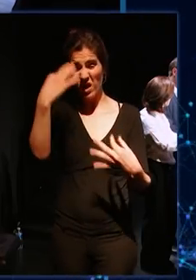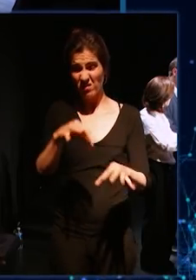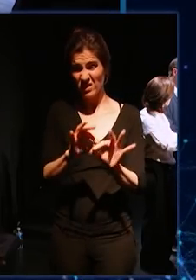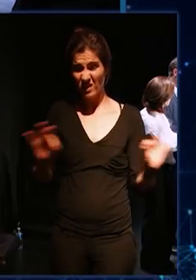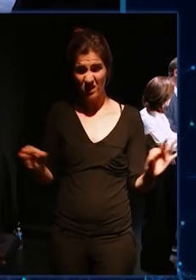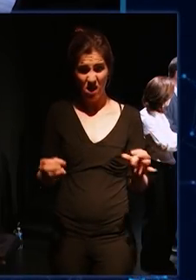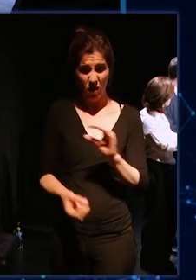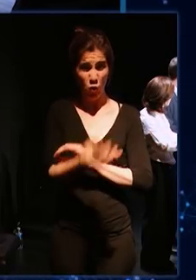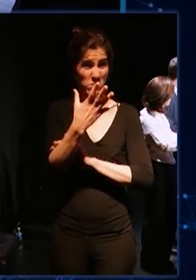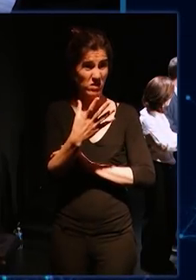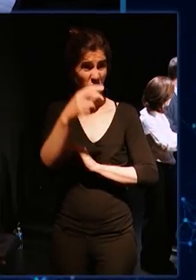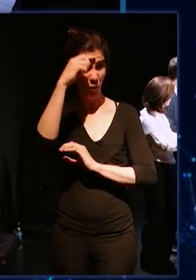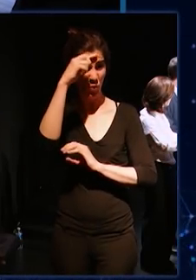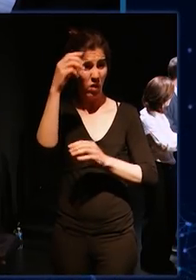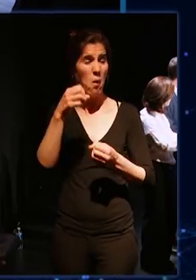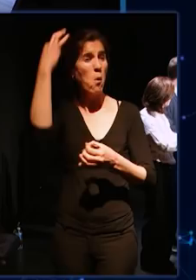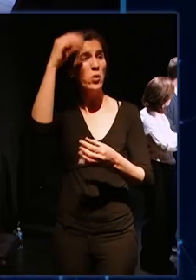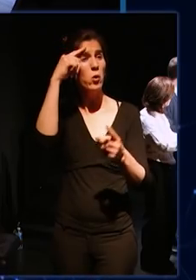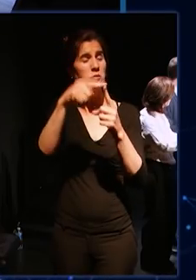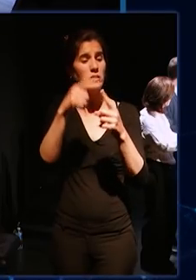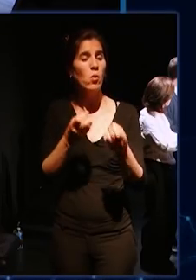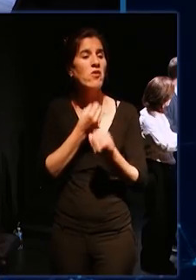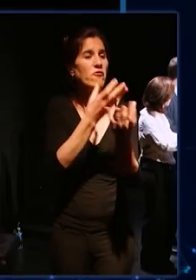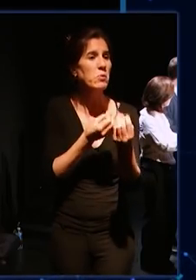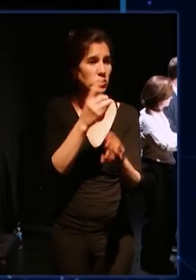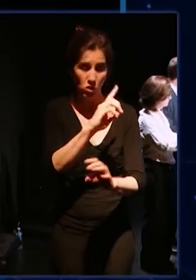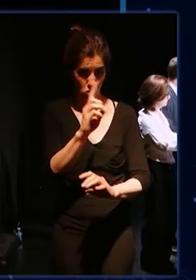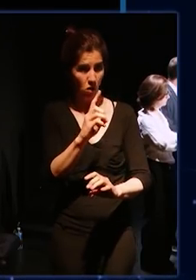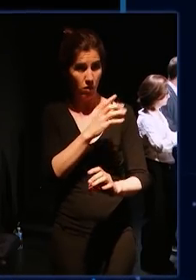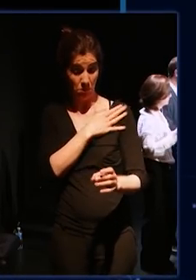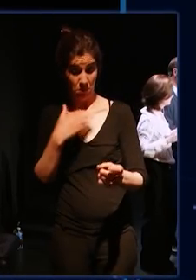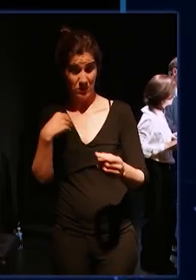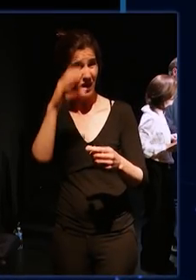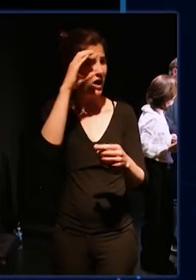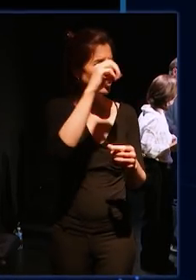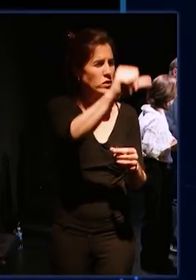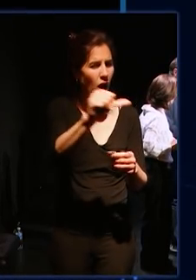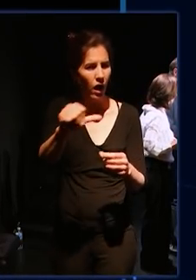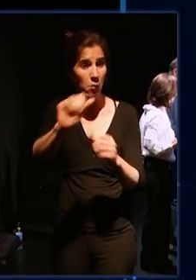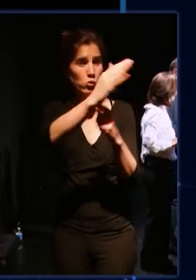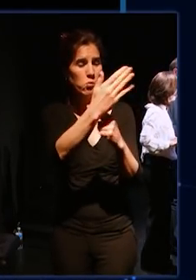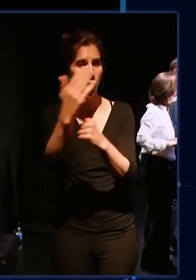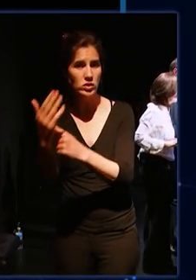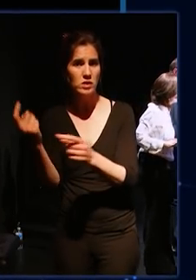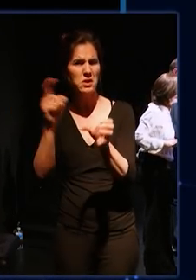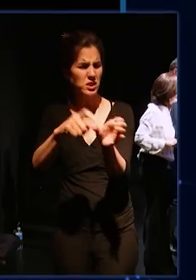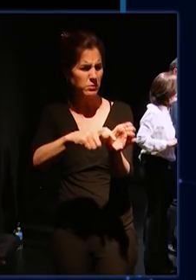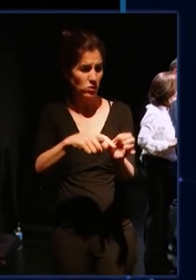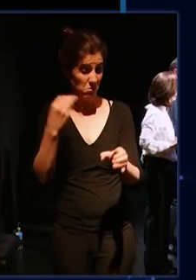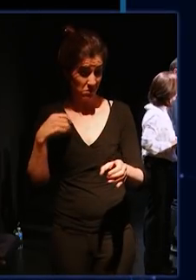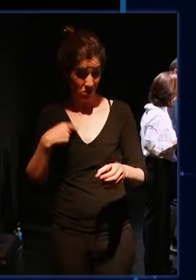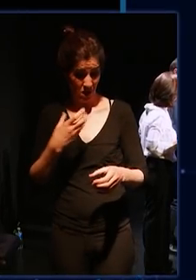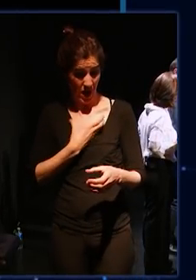abans, informativa, sinó en la que tinguin participació, facin propostes i que ja que hem demanat moltes vegades des de